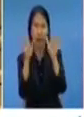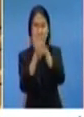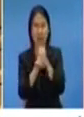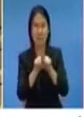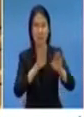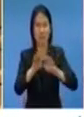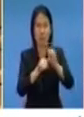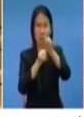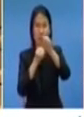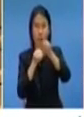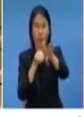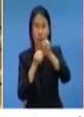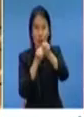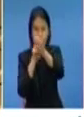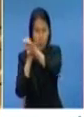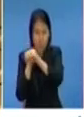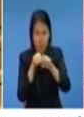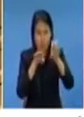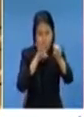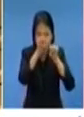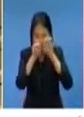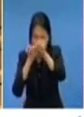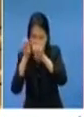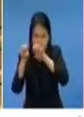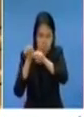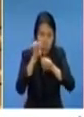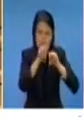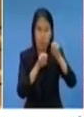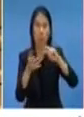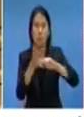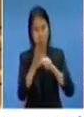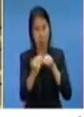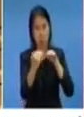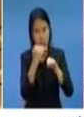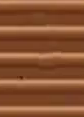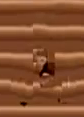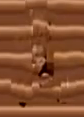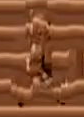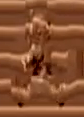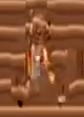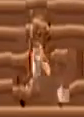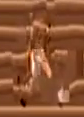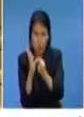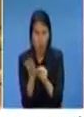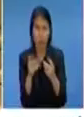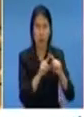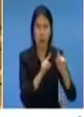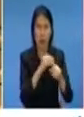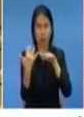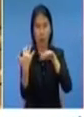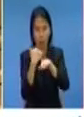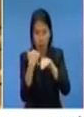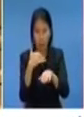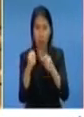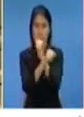วความปลอดภัยในท้องถนนด้านอาชญากรรมด้วยวินัยจราจรด้วยสงกรานต์จะมาถึงนะครับ